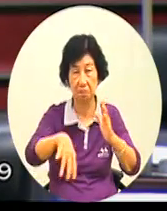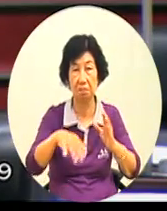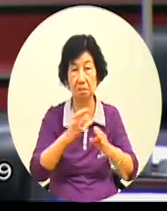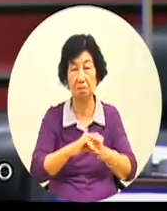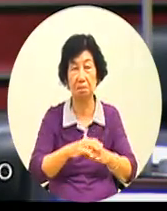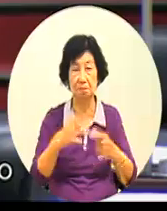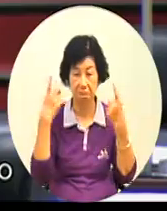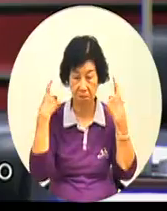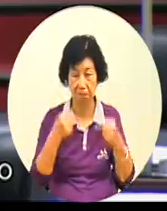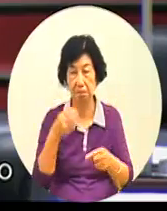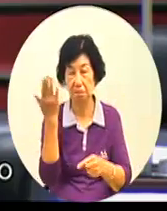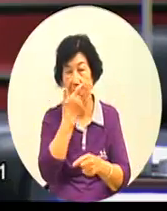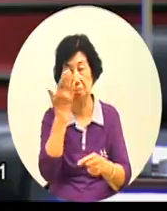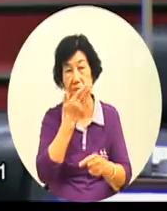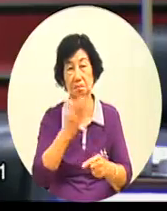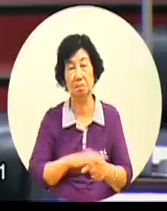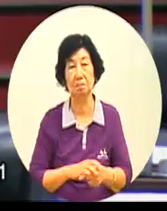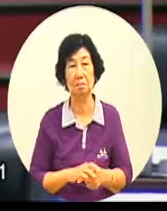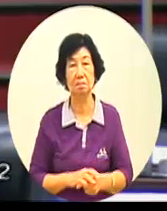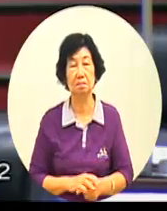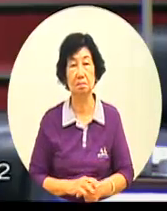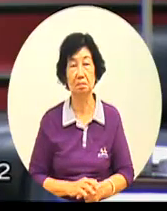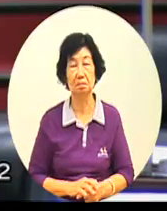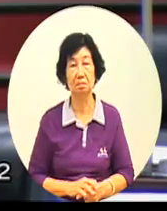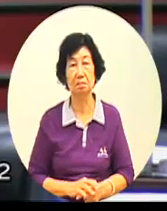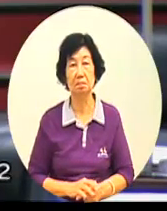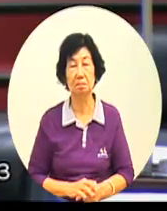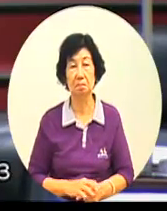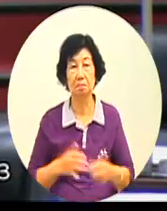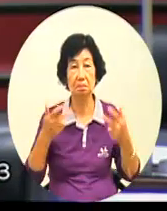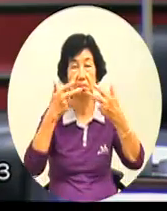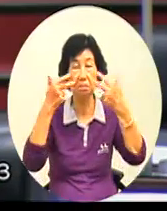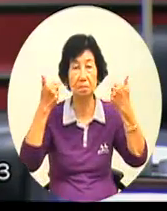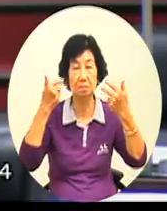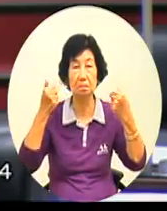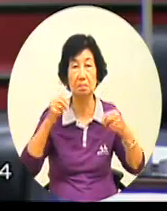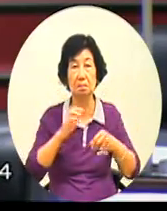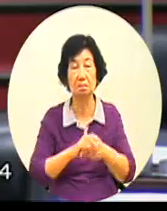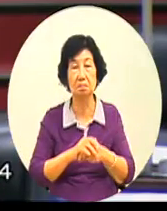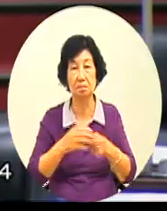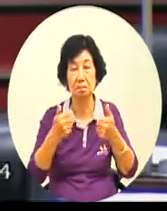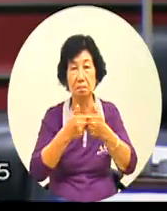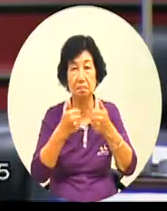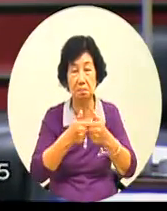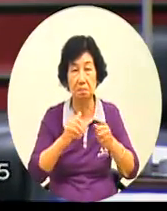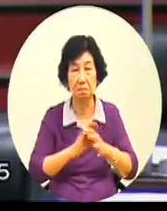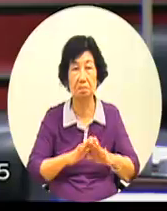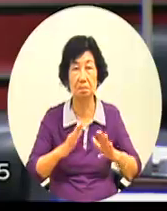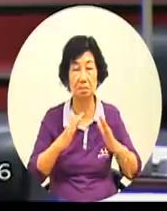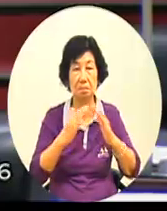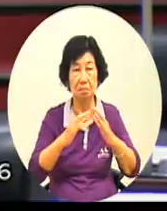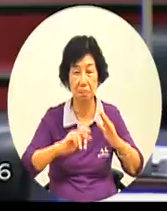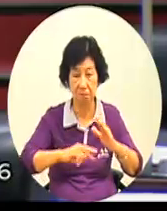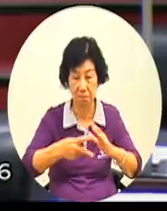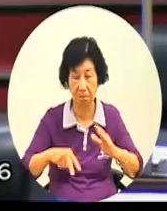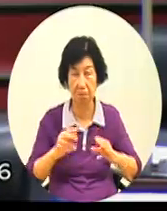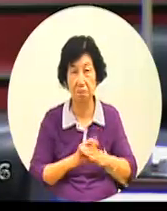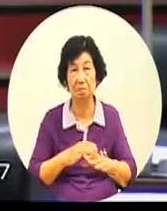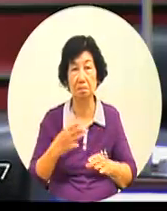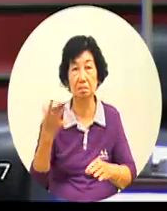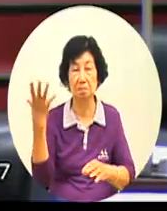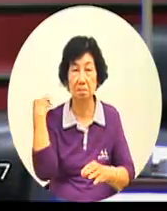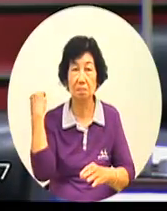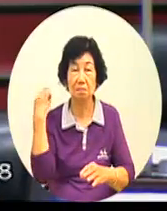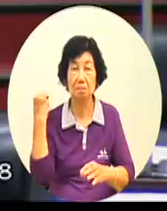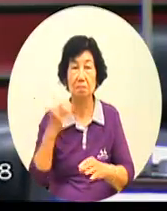然，那接下来是圆明会现在在整修哈，这个旧的圆明会了哈，我们算